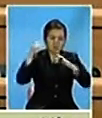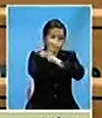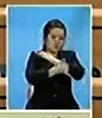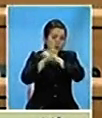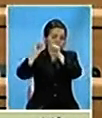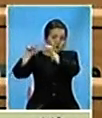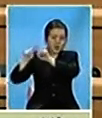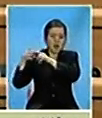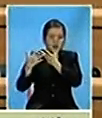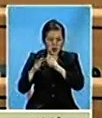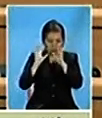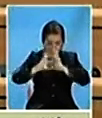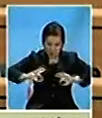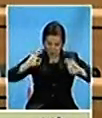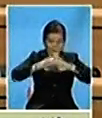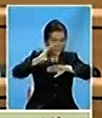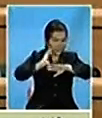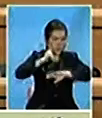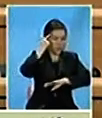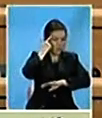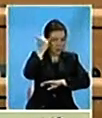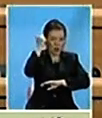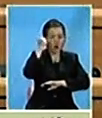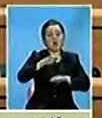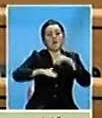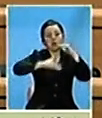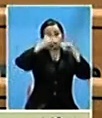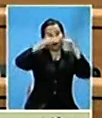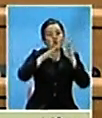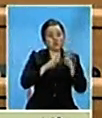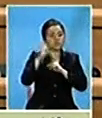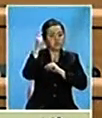ดังนั้นการพัฒนาทักษะที่เริ่มตั้งแต่พัฒนาทักษะด้านการคิด